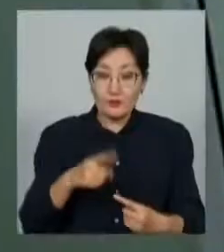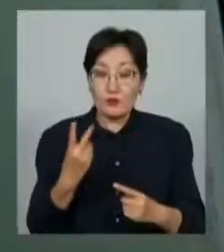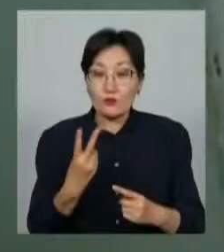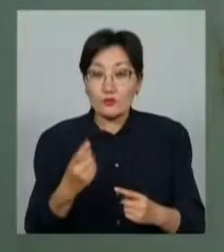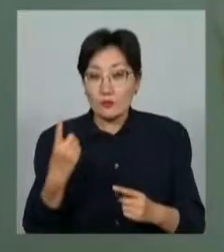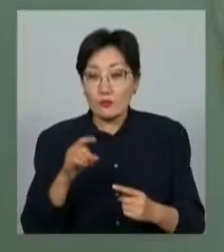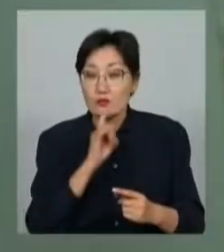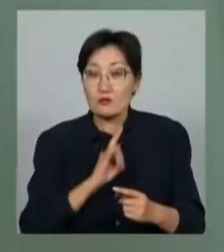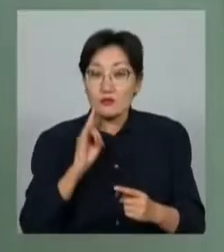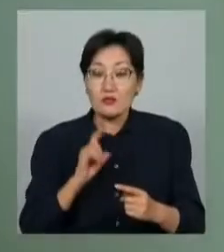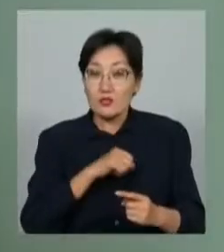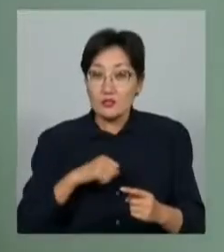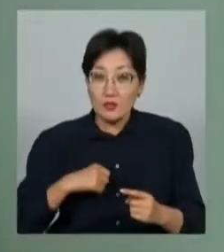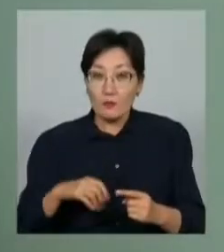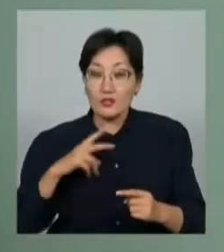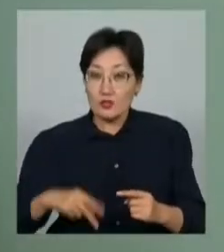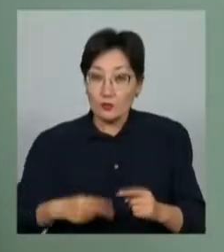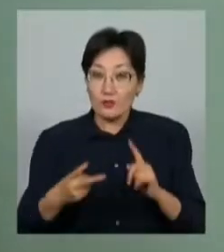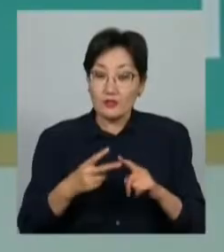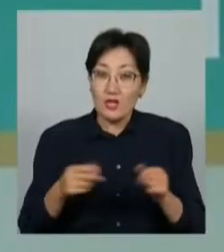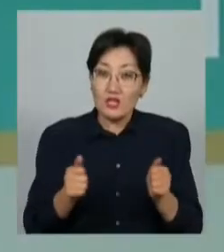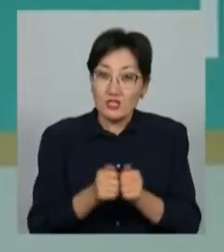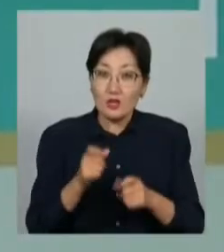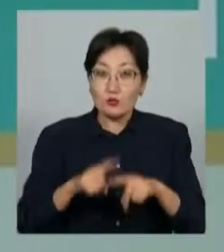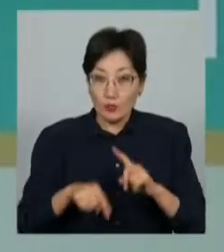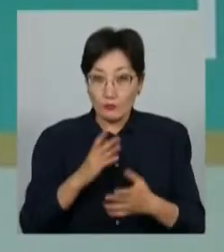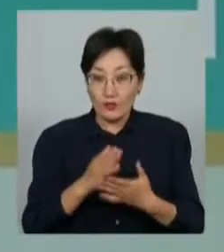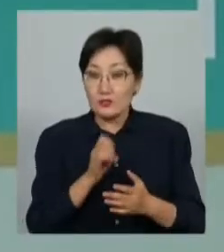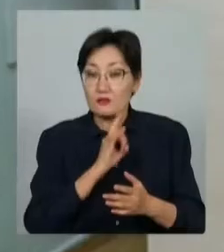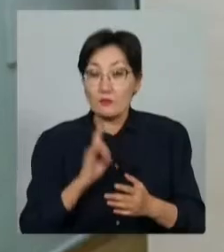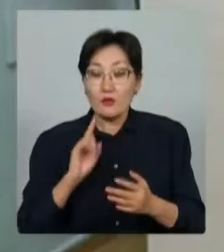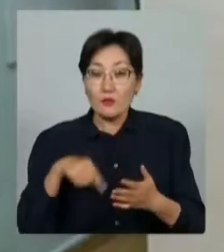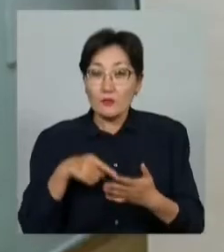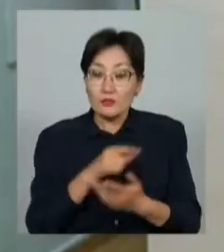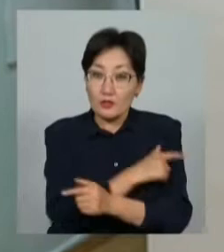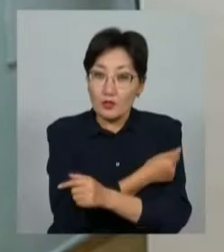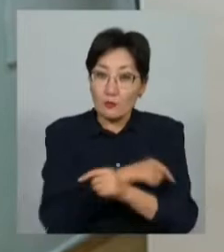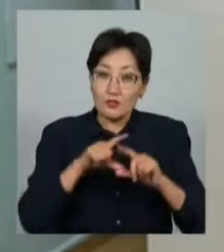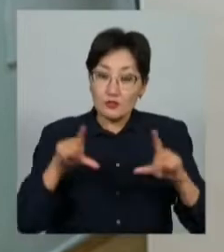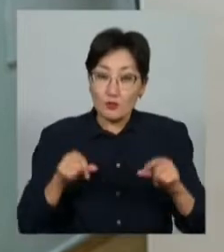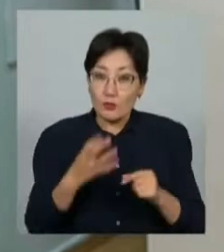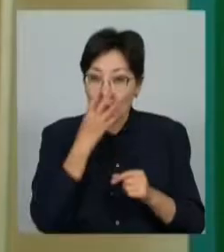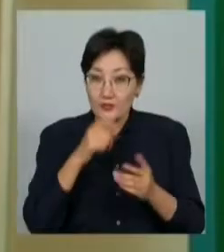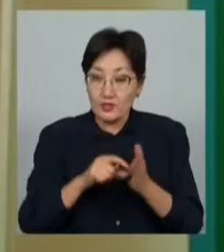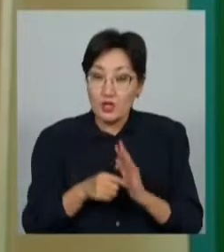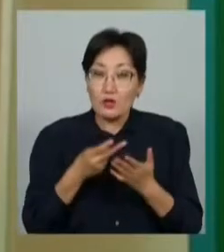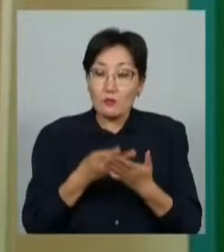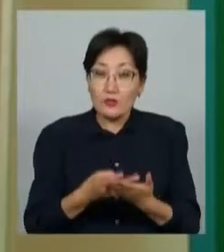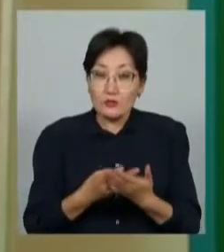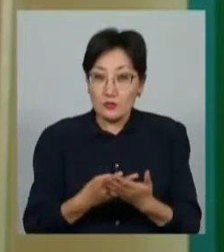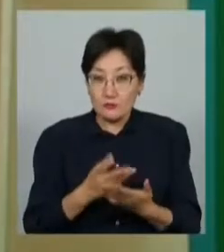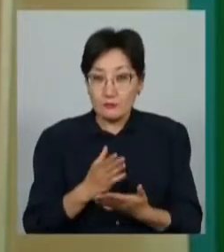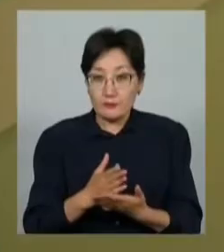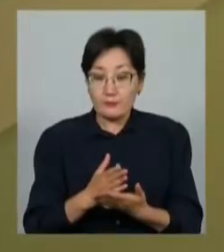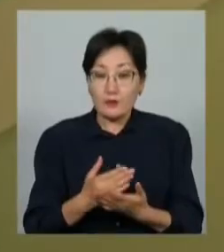біреуі сол әйелдің өз баласы, ал екіншісі жақын туыстар екен. Әйел адам қалалық клиникалық аурухананың жансақтау бөлімінде